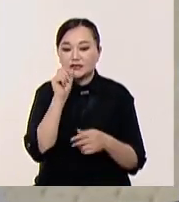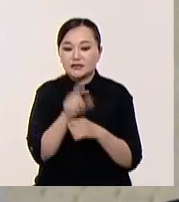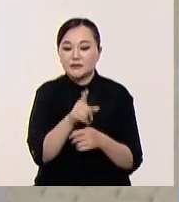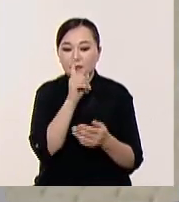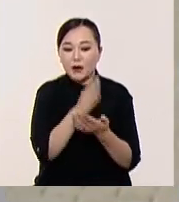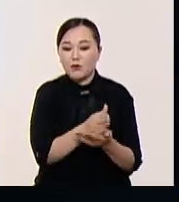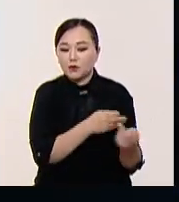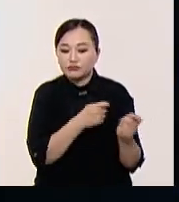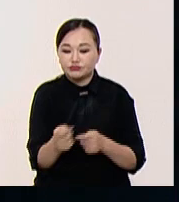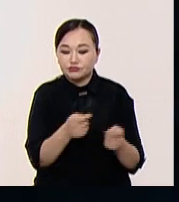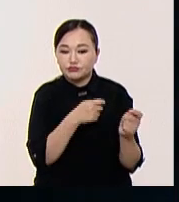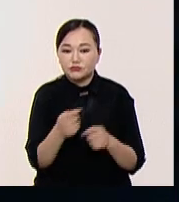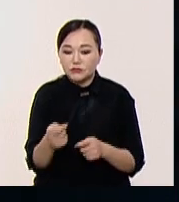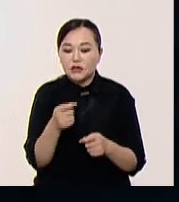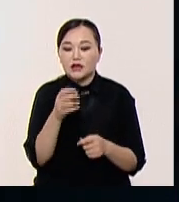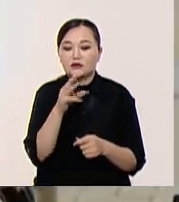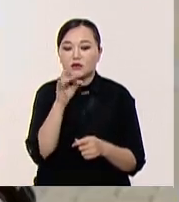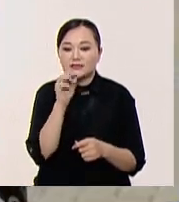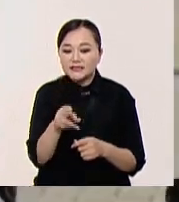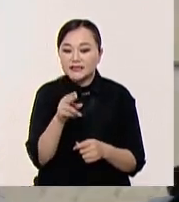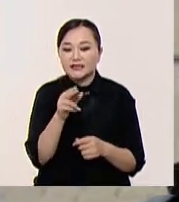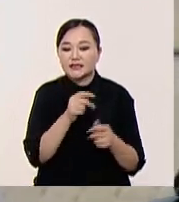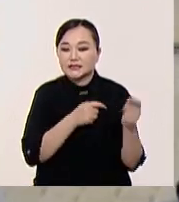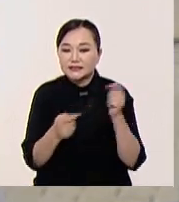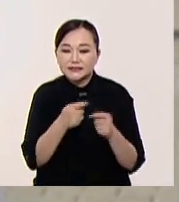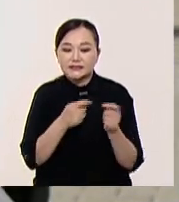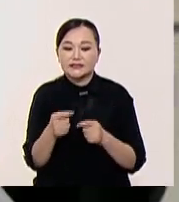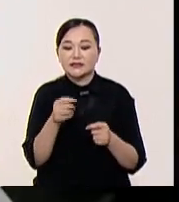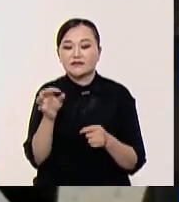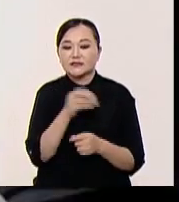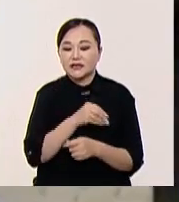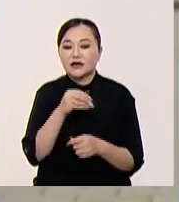тікелей қант әкелініп жатыр, тростниктен шығатын жан өнім әкеп жатыр. Сол өнімнен қант шығарып жатыр зауыттар.